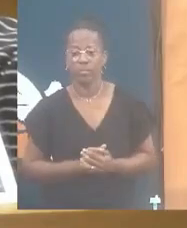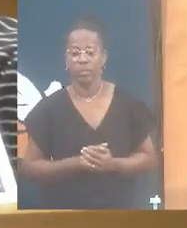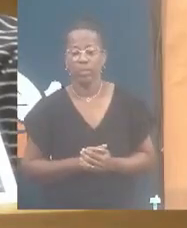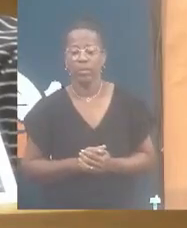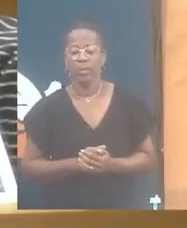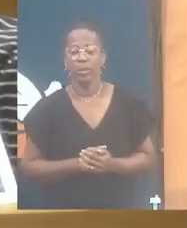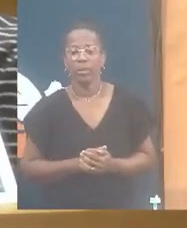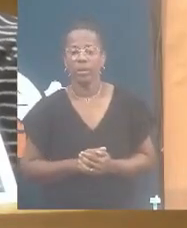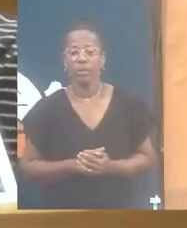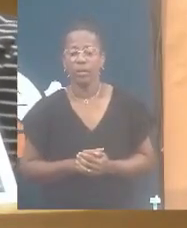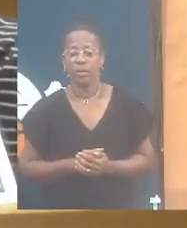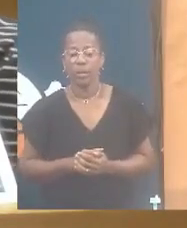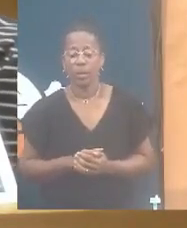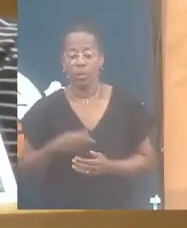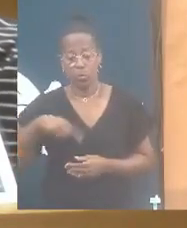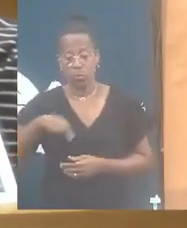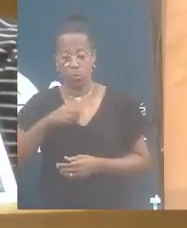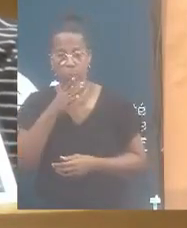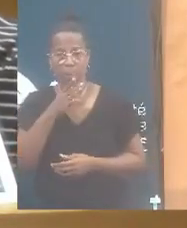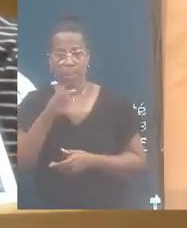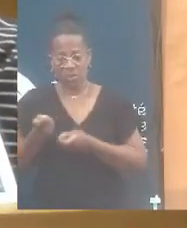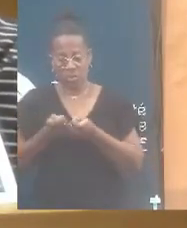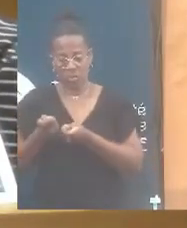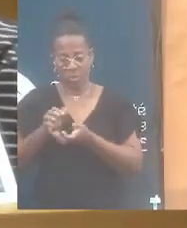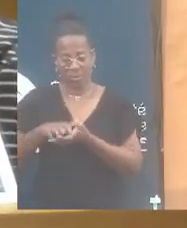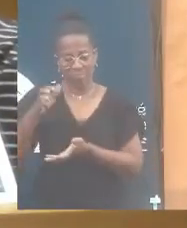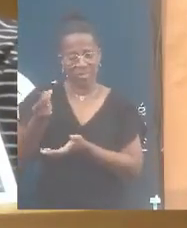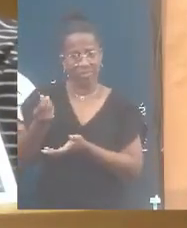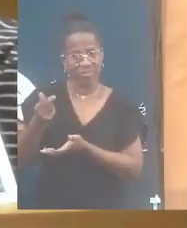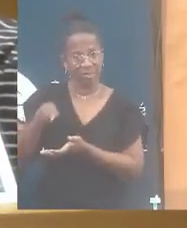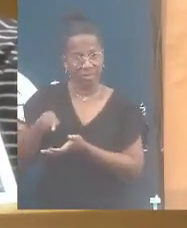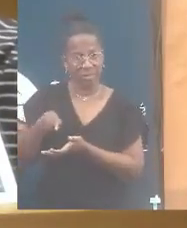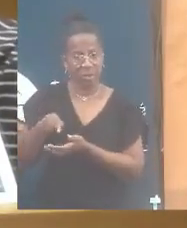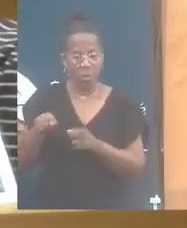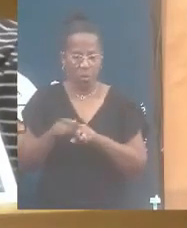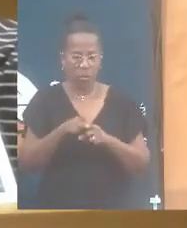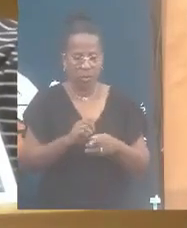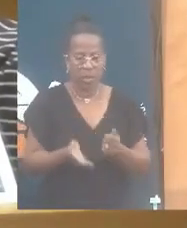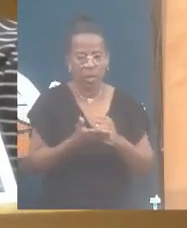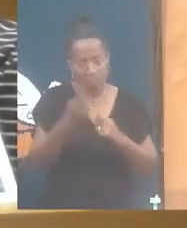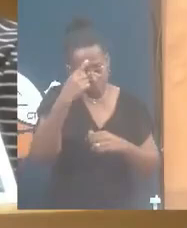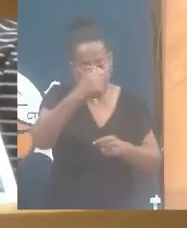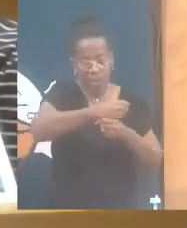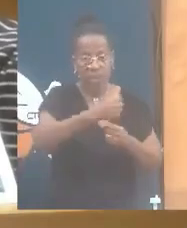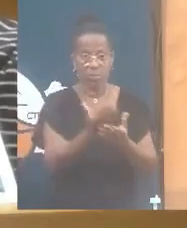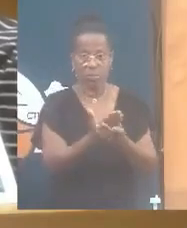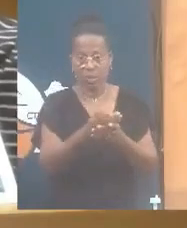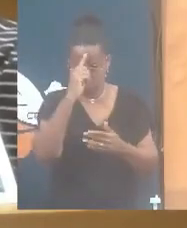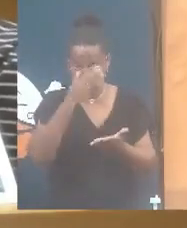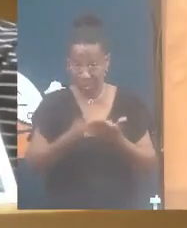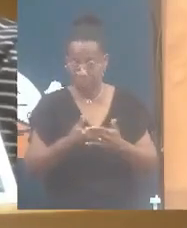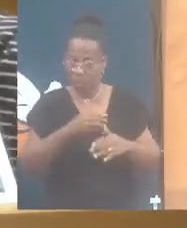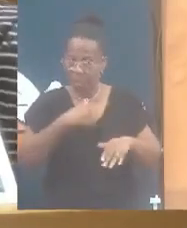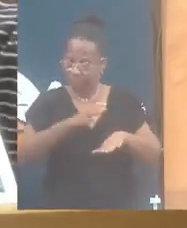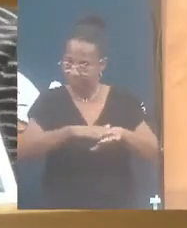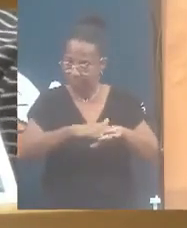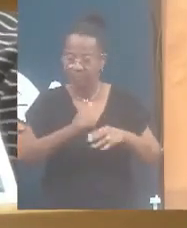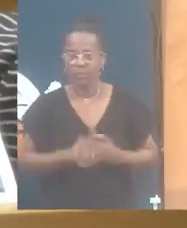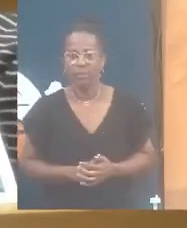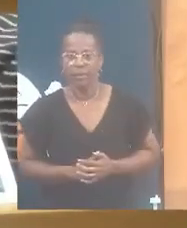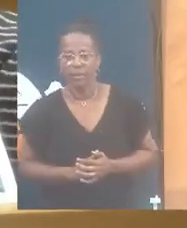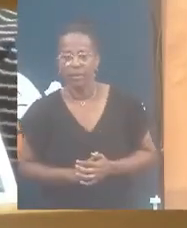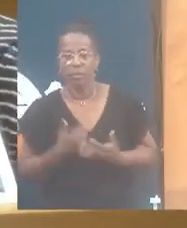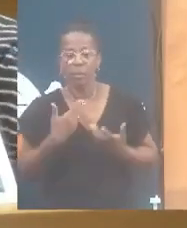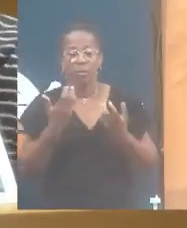pas être gestionnaires de fonds et en même temps monteur de dossiers. C'est pourquoi j'ai mis en garde. Alors j'ai vu, et si je termine par une